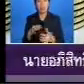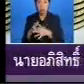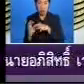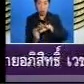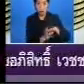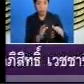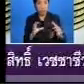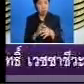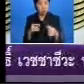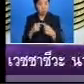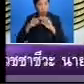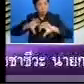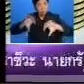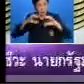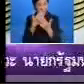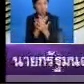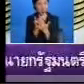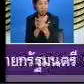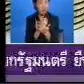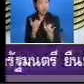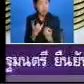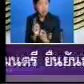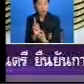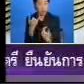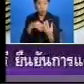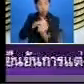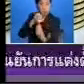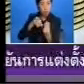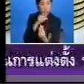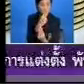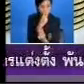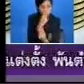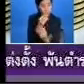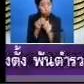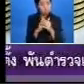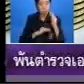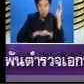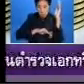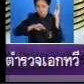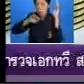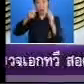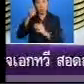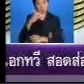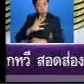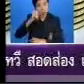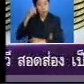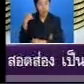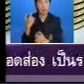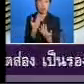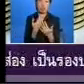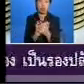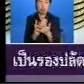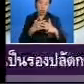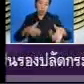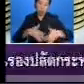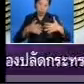างด้านกระเป๋าสตางค์ของรัฐบาลกันบ้างนะฮะหลังจากที่เศรษฐกิจนั้นเริ่มจะส่งผลในเชิงบวกกันมากขึ้นนะครับก็คาดว่าจะทำให้การจัดเก็บรายได้ของรัฐบาลนั้นดี